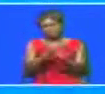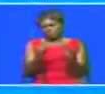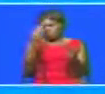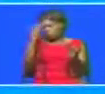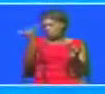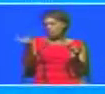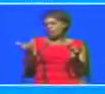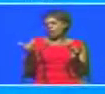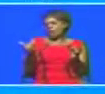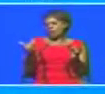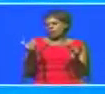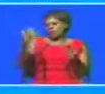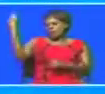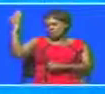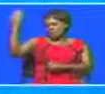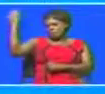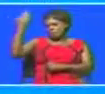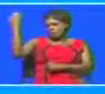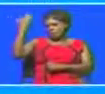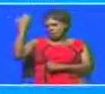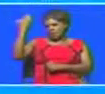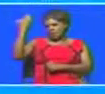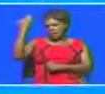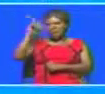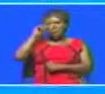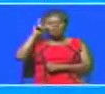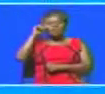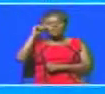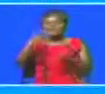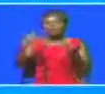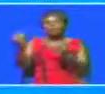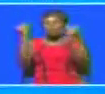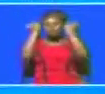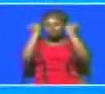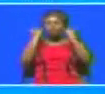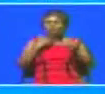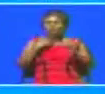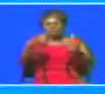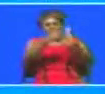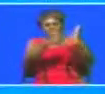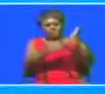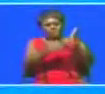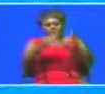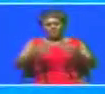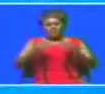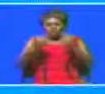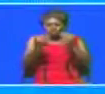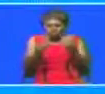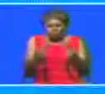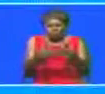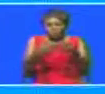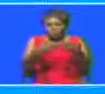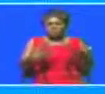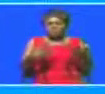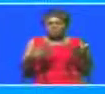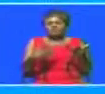ya mhadhiri kutoka chuo kikuu cha ufundi Mombasa kufika mahakamani akitaka matakwa kadhaa kuainishwa kabla ya serikali kukubaliwa kubadili